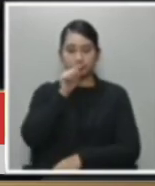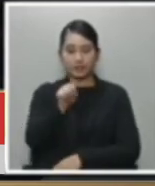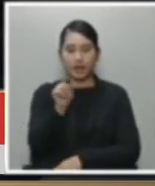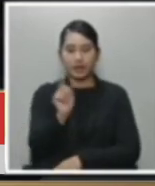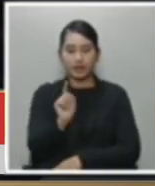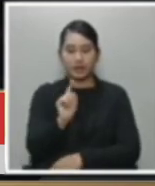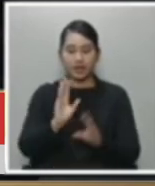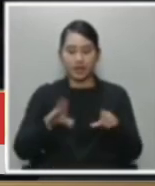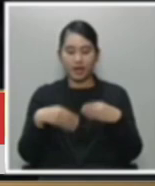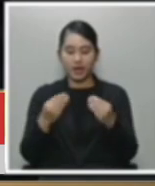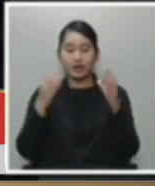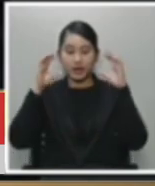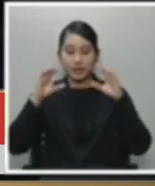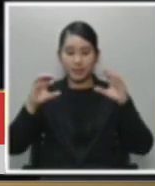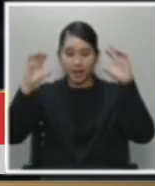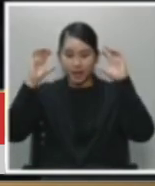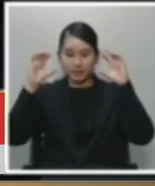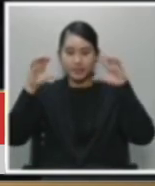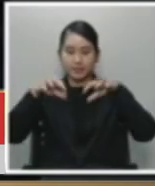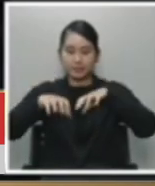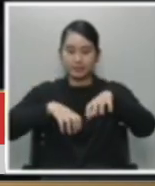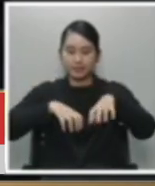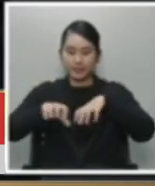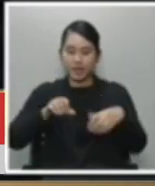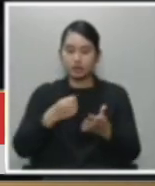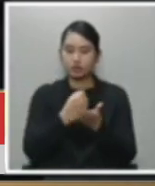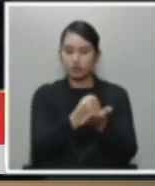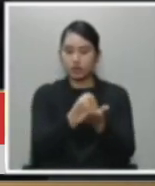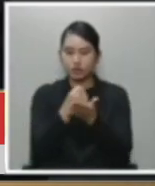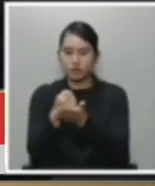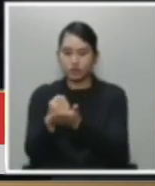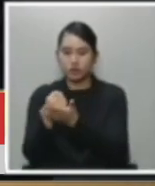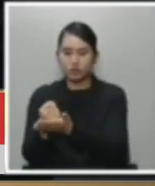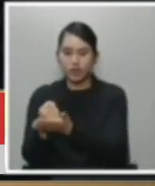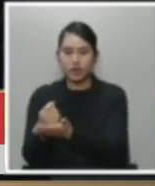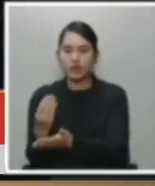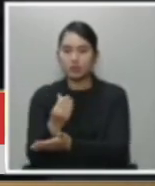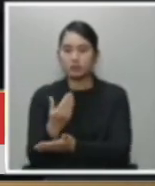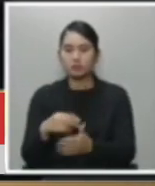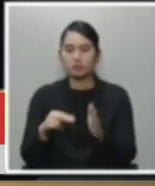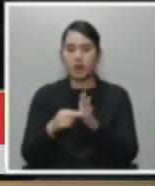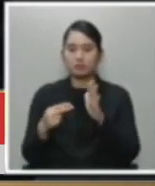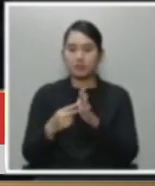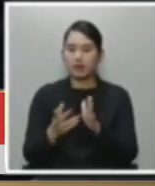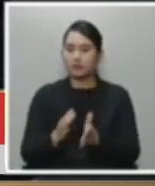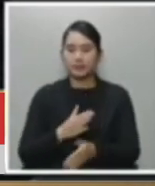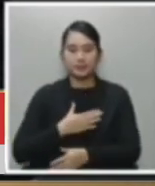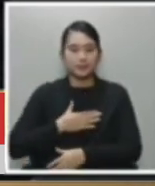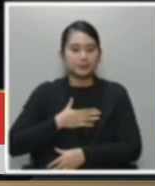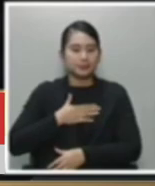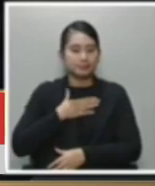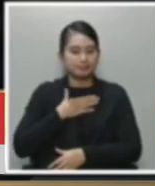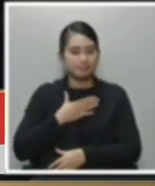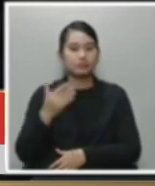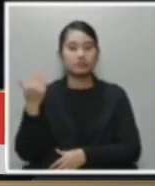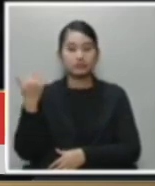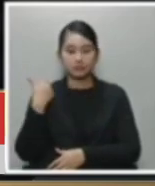ดำเนินการให้ความช่วยเหลือประชาชนและเจ้าหน้าที่ด้วยความรวดเร็วนับเป็นพระมหากรุณาธิคุณอย่างหาที่สุดไม่ได้